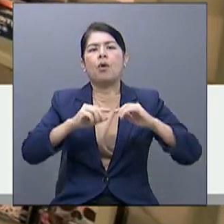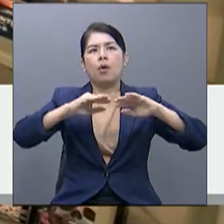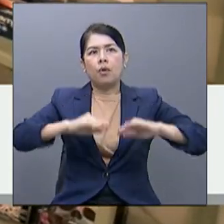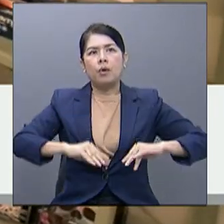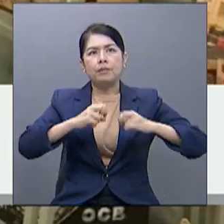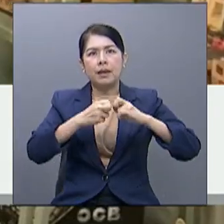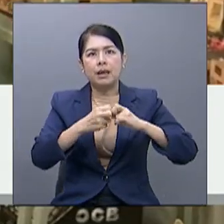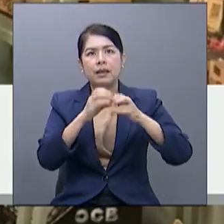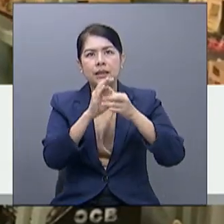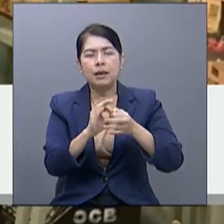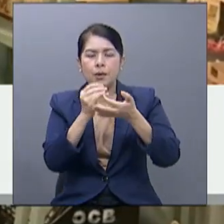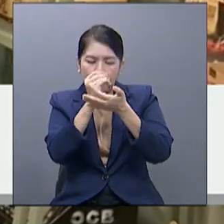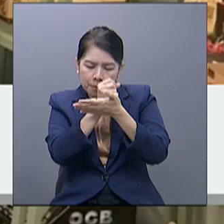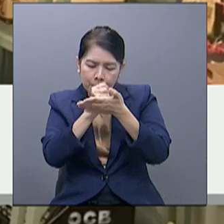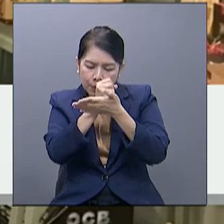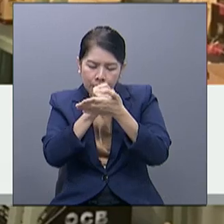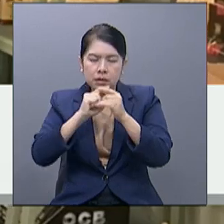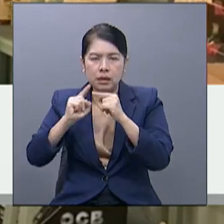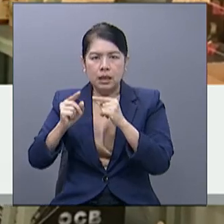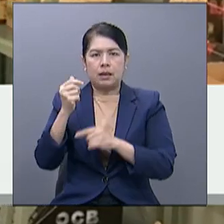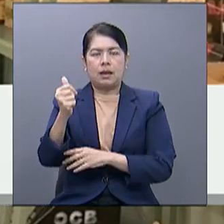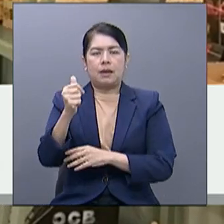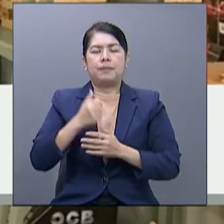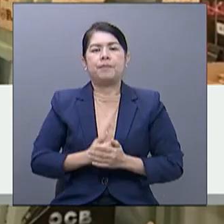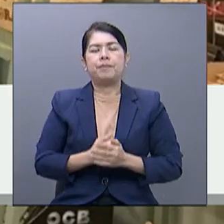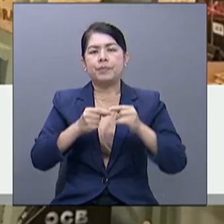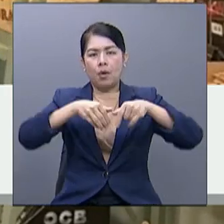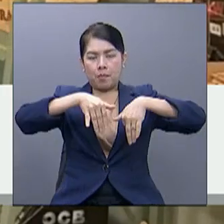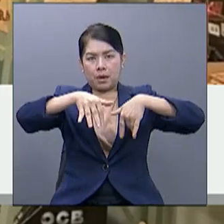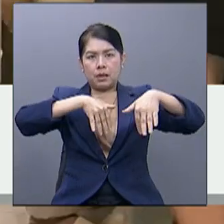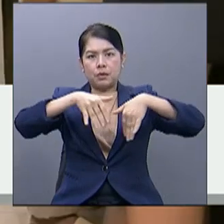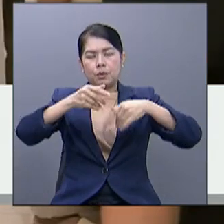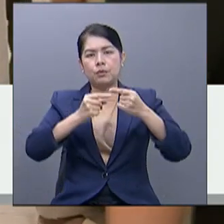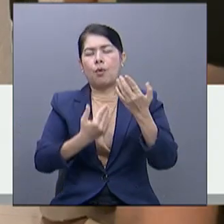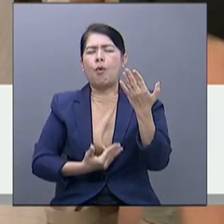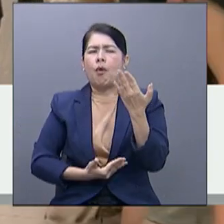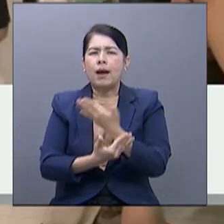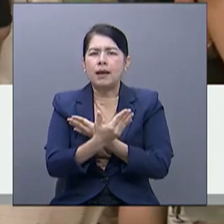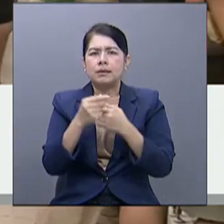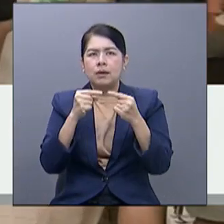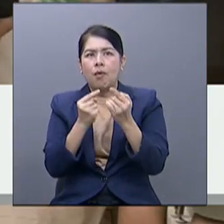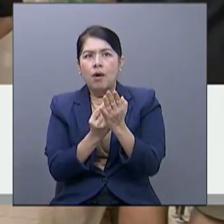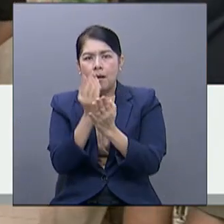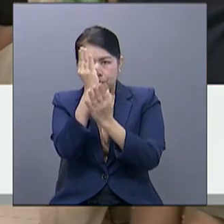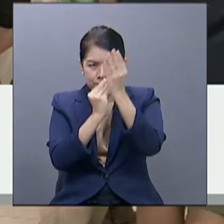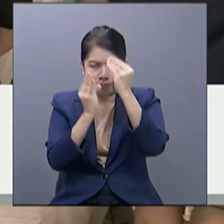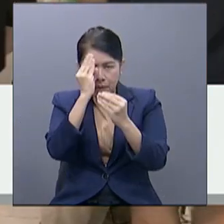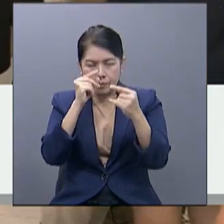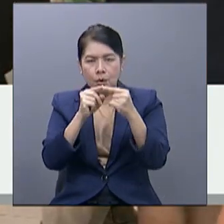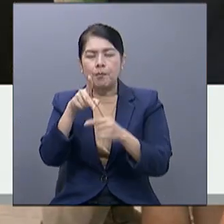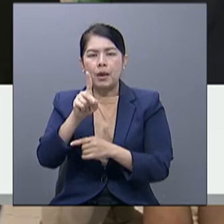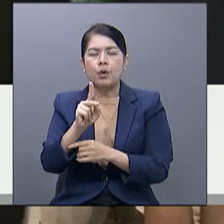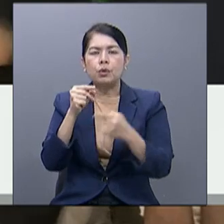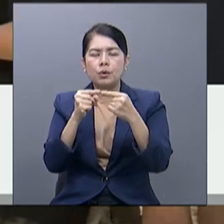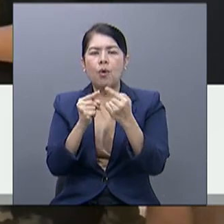จากยาเสพติดได้อย่างแท้จริงในขณะที่ชาวบ้านจะเสียโอกาสในการเข้าถึงและใช้ประโยชน์จากกัญชาโดยเสน